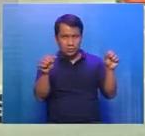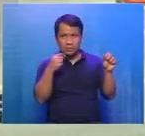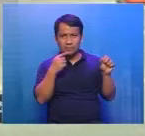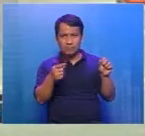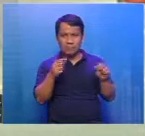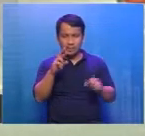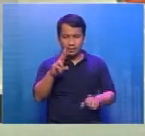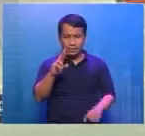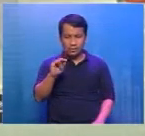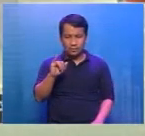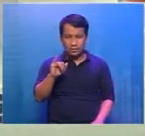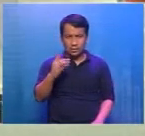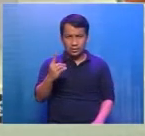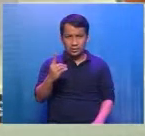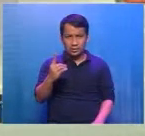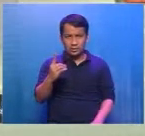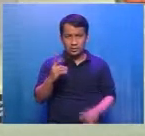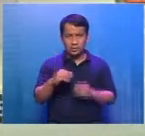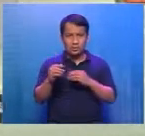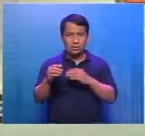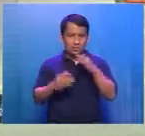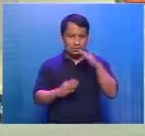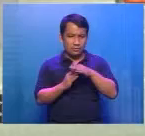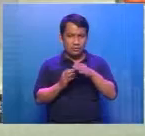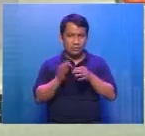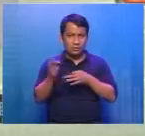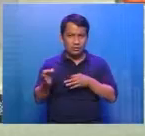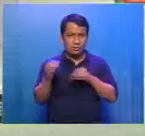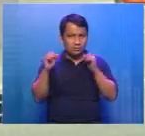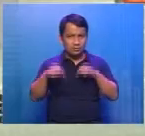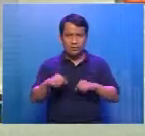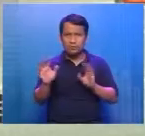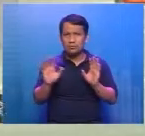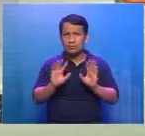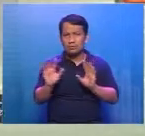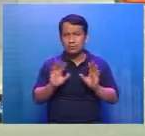RFID stickers kahit lampas na sa deadline. Kaya hindi